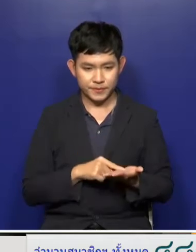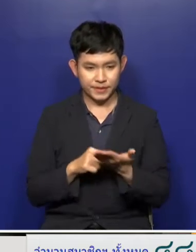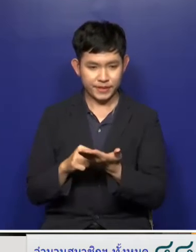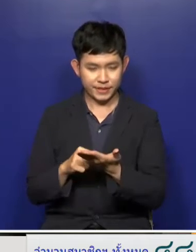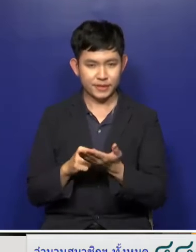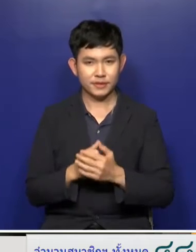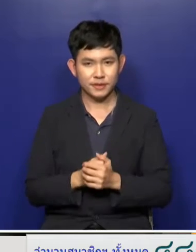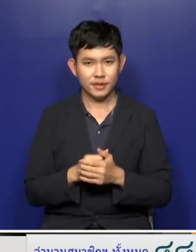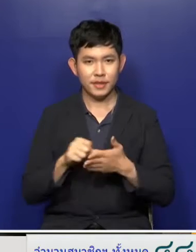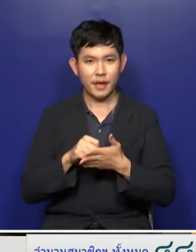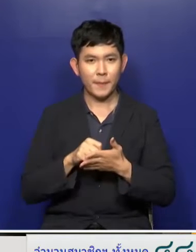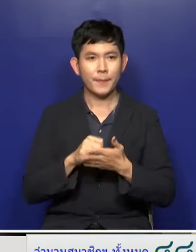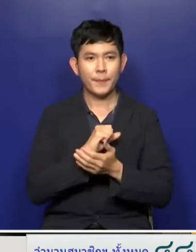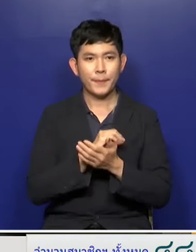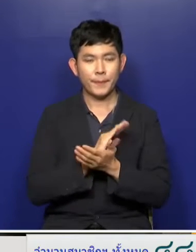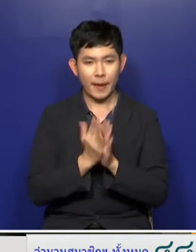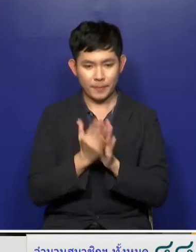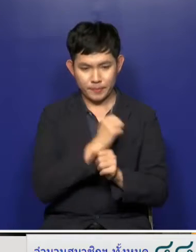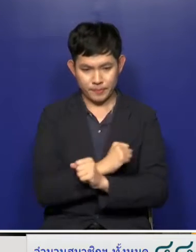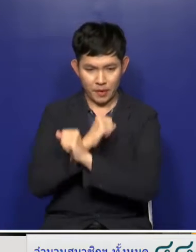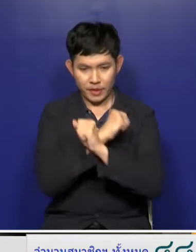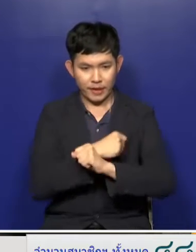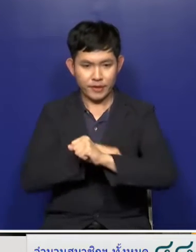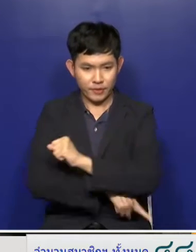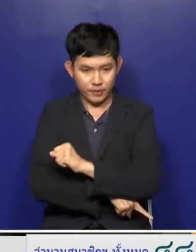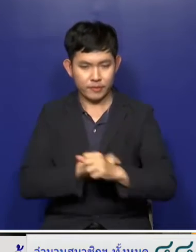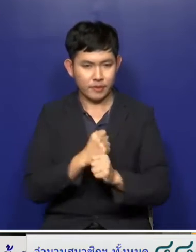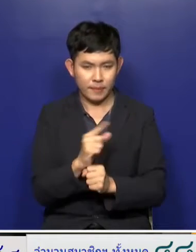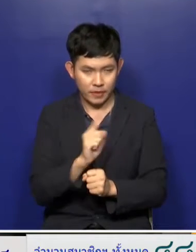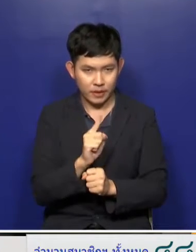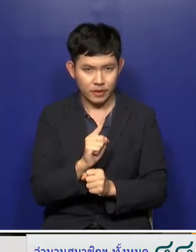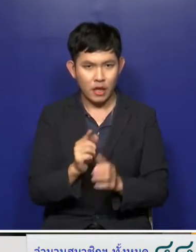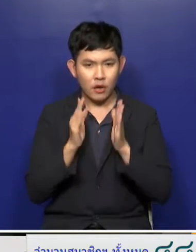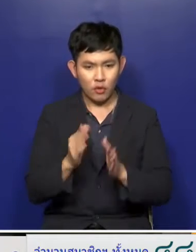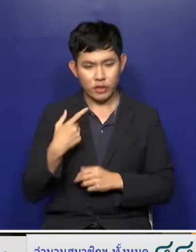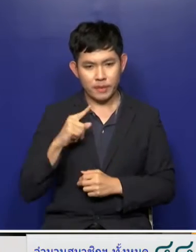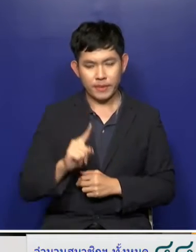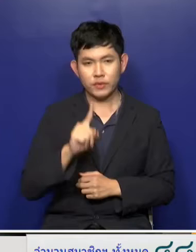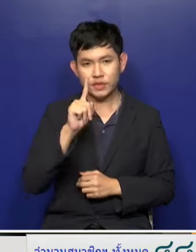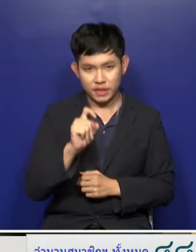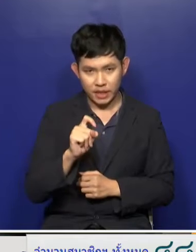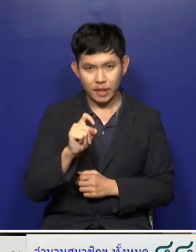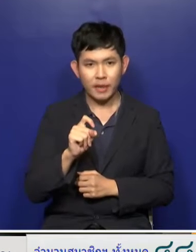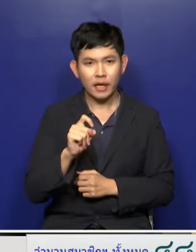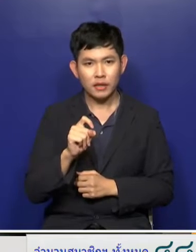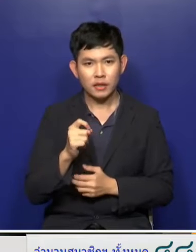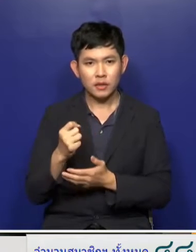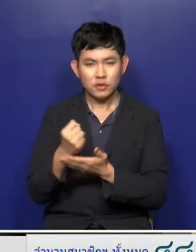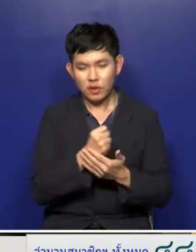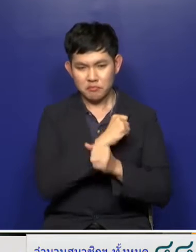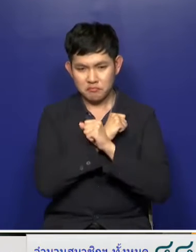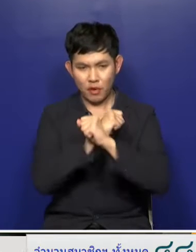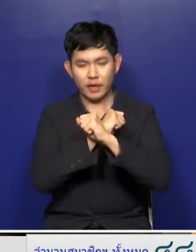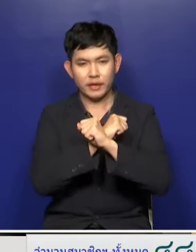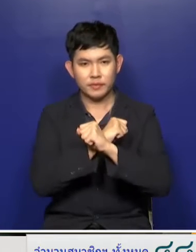วาการจะปราบพริมขการทุชธิตได้ต้องให้ผู้คลทเสียประโยชน์ เขามารักษาประโยชของเขา